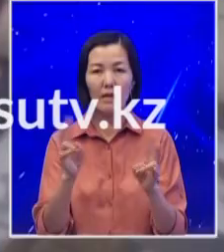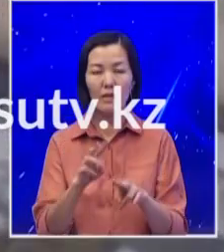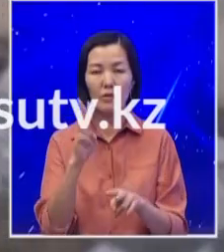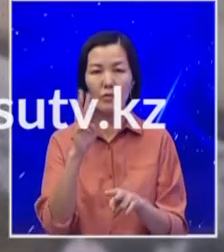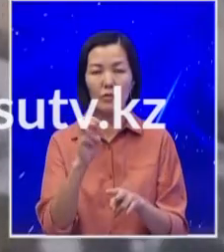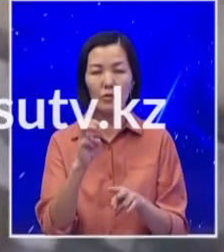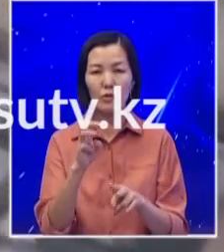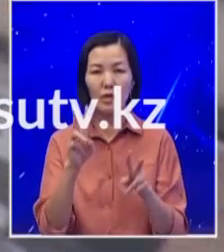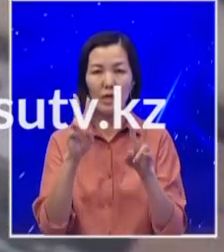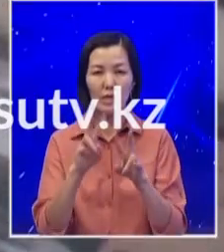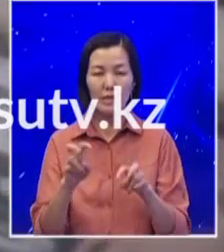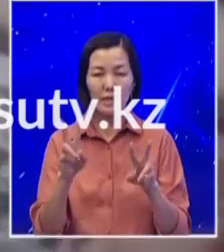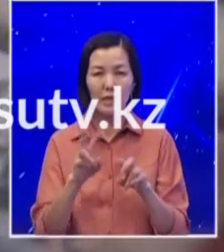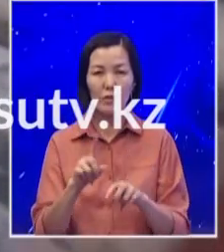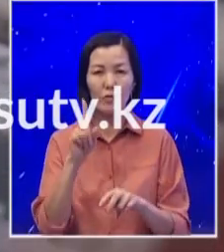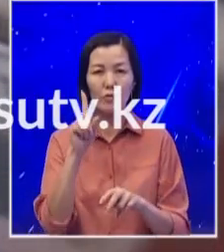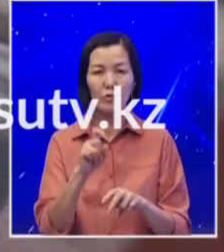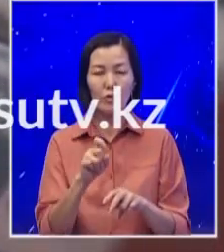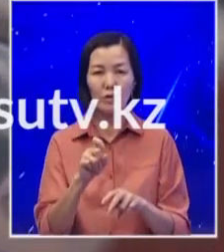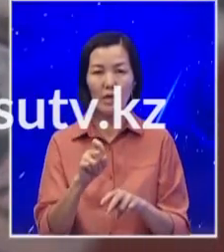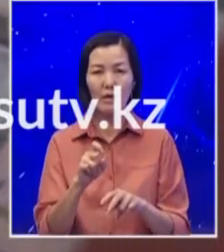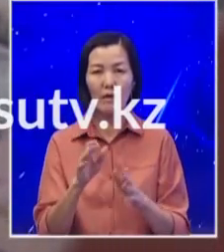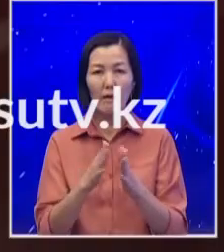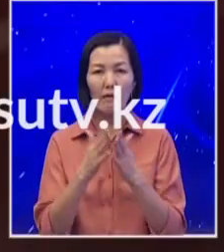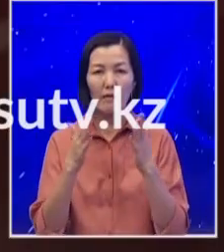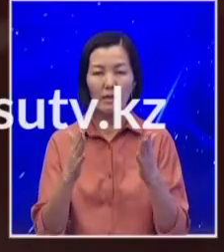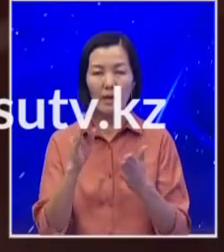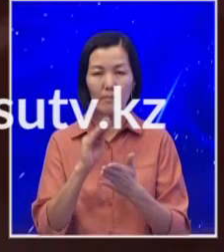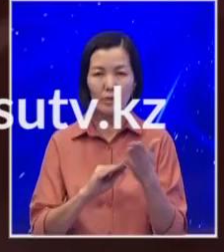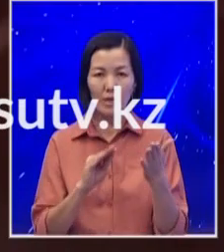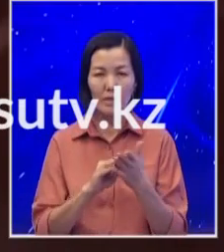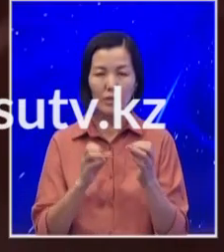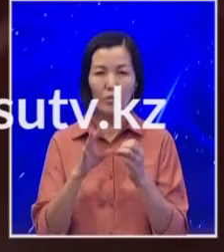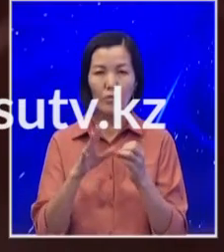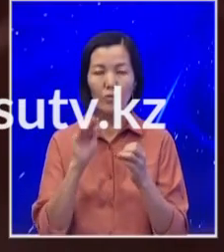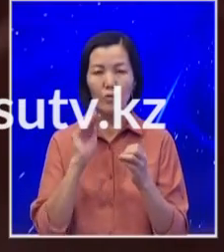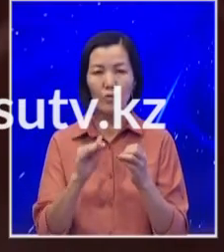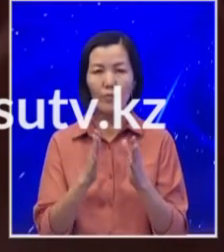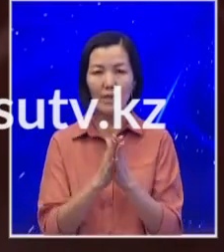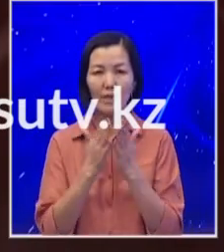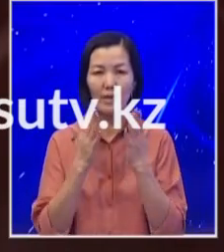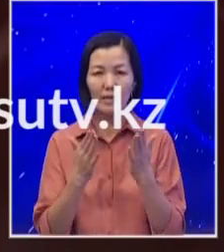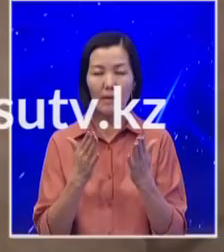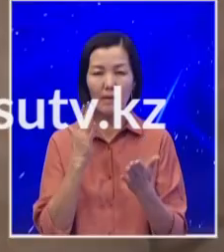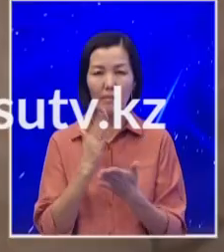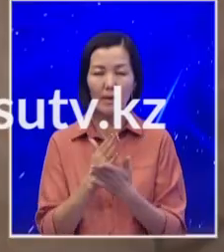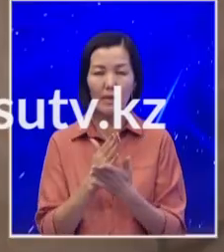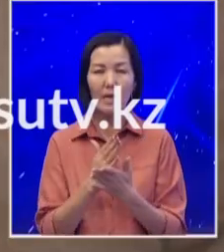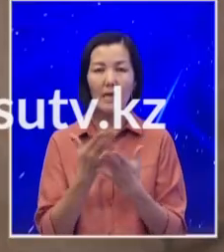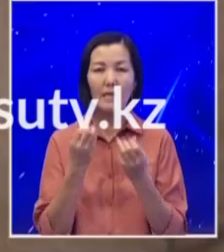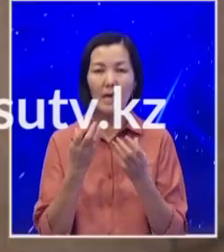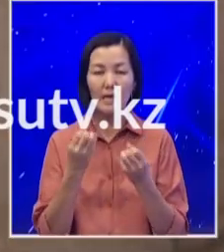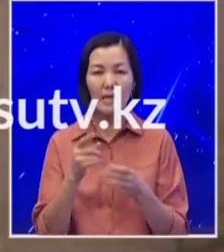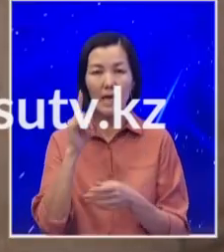аса ғылыми зерттеу жұмысы, 100-ден аса энциклопедиялық мақаласы мен 14 томдық жинағы жарық көрді. Сонымен қатар